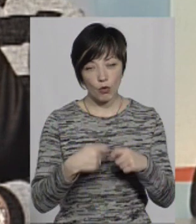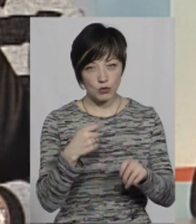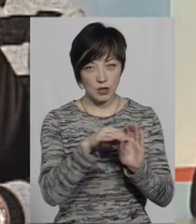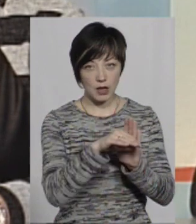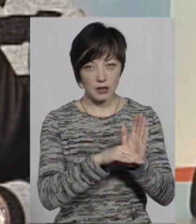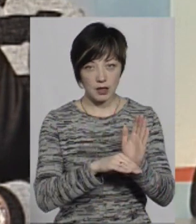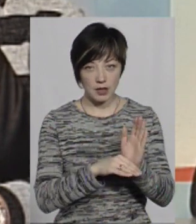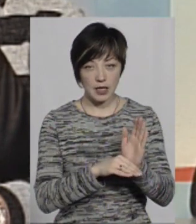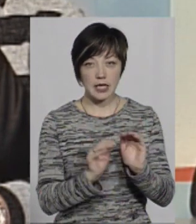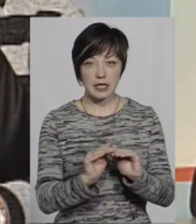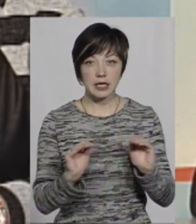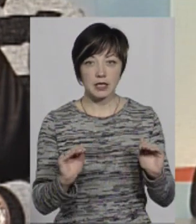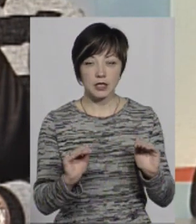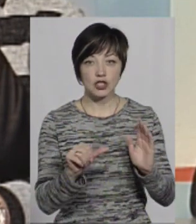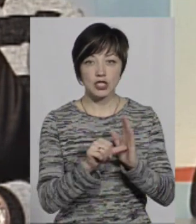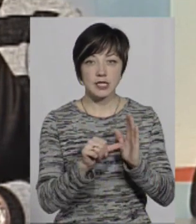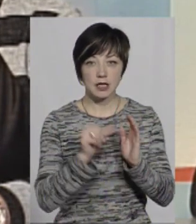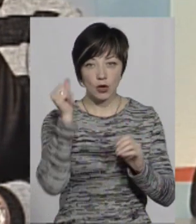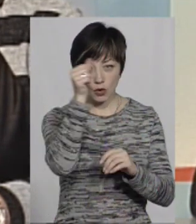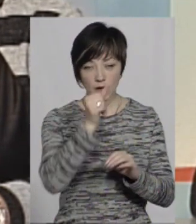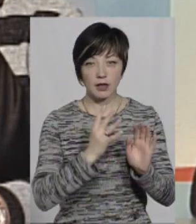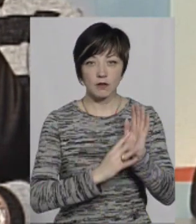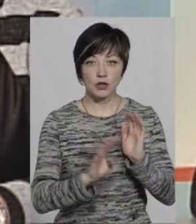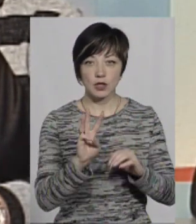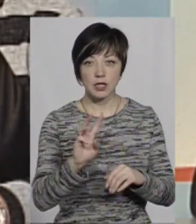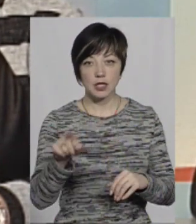календаря. Діти 6 років на